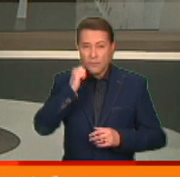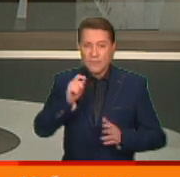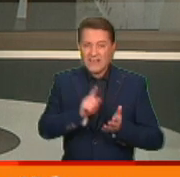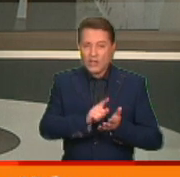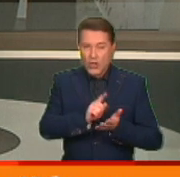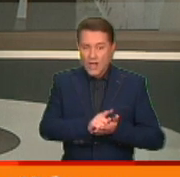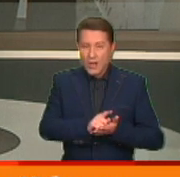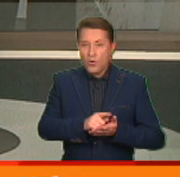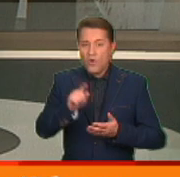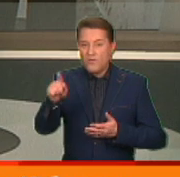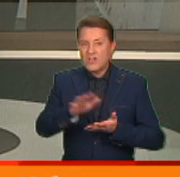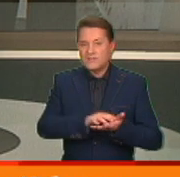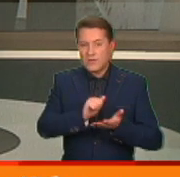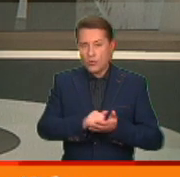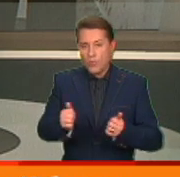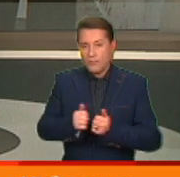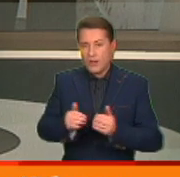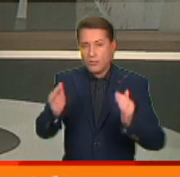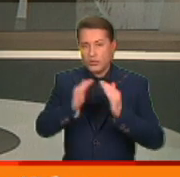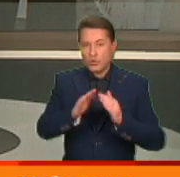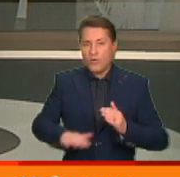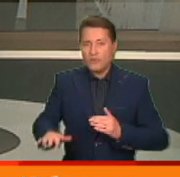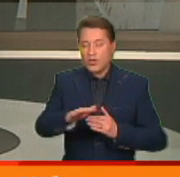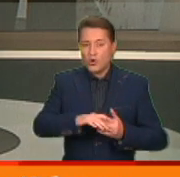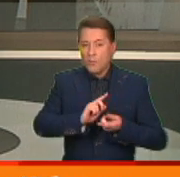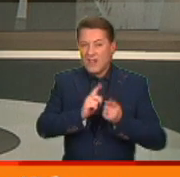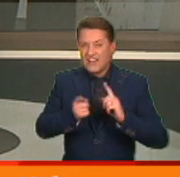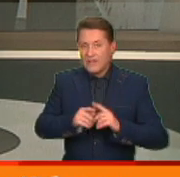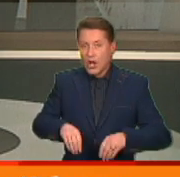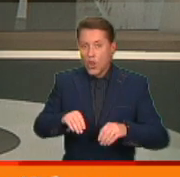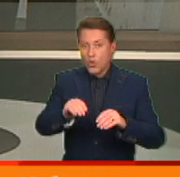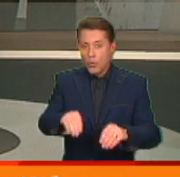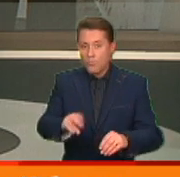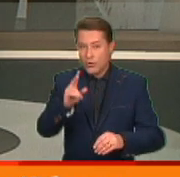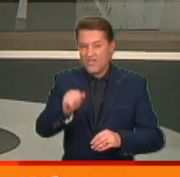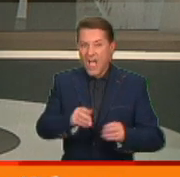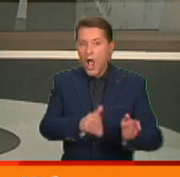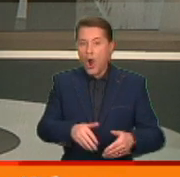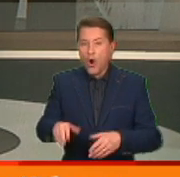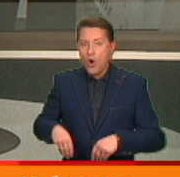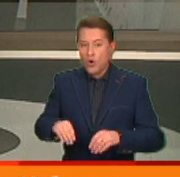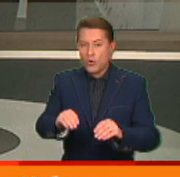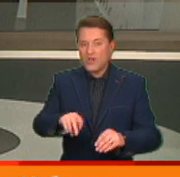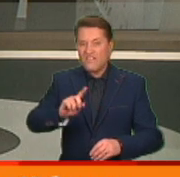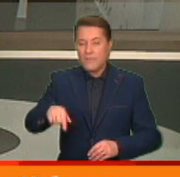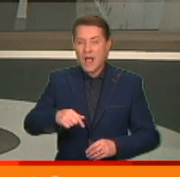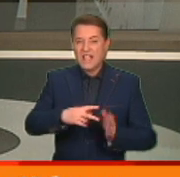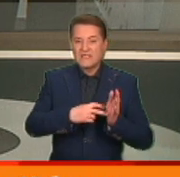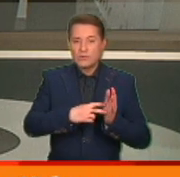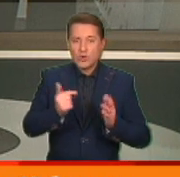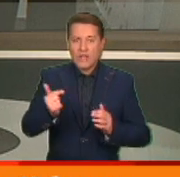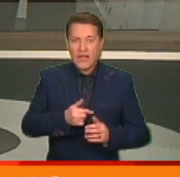пенсіонерку. Мовляв, спотворила прибудинкову територію, перетворила клумбу для квітів на город і вимагають 700 гривень